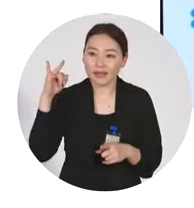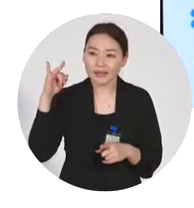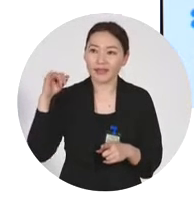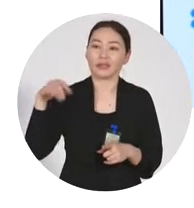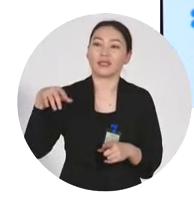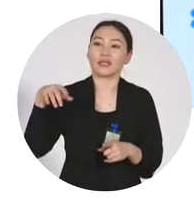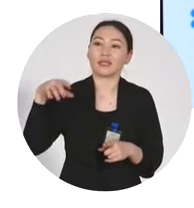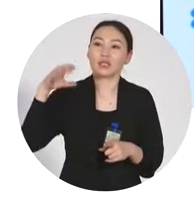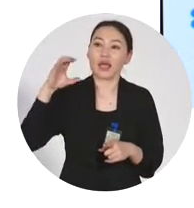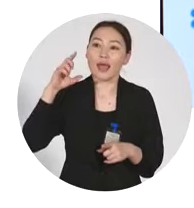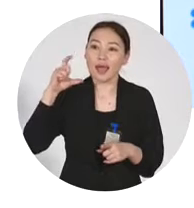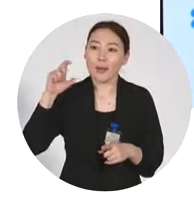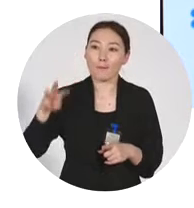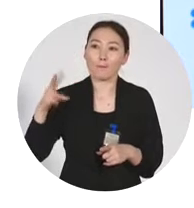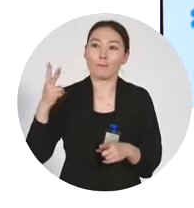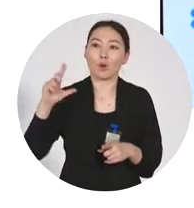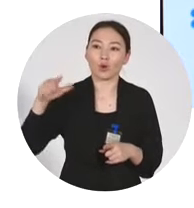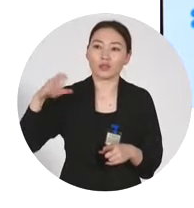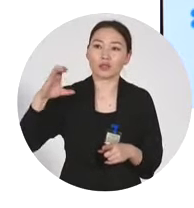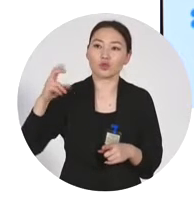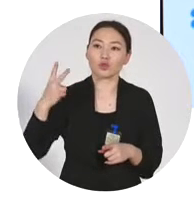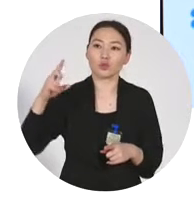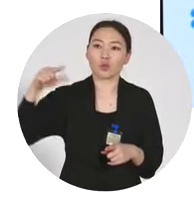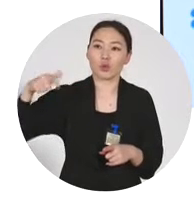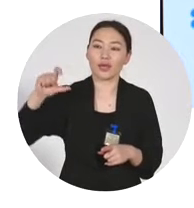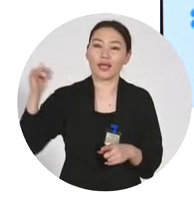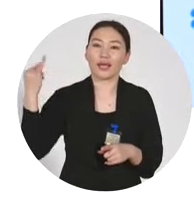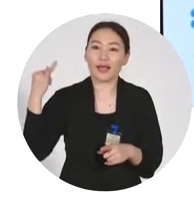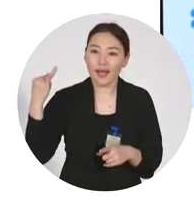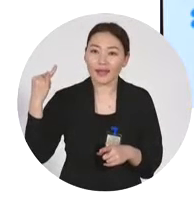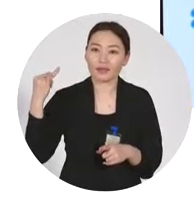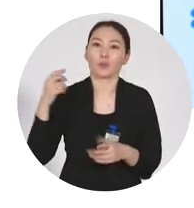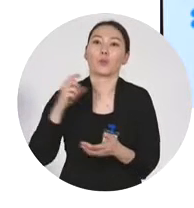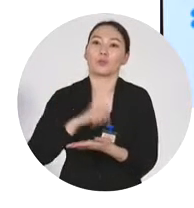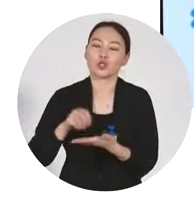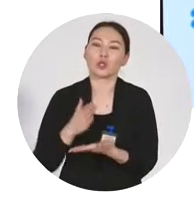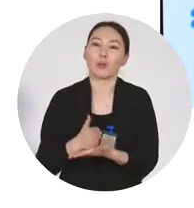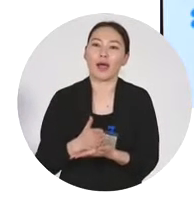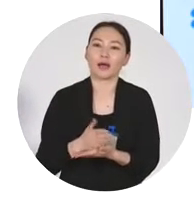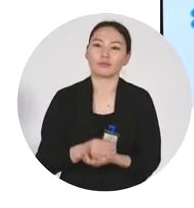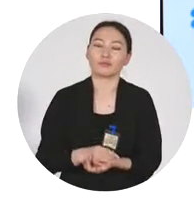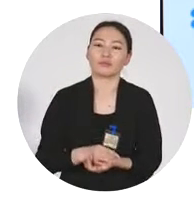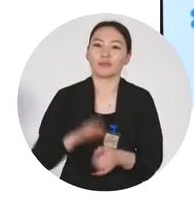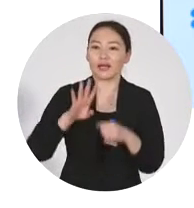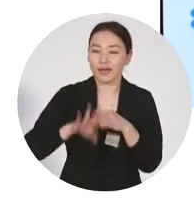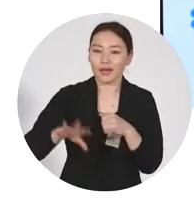За дараагийн нөхцөл бол ерөн үсгийн тугай, түгэ нөхцөл. За энэ нөхцөлийг үндэсний бичгээр бичгтээ